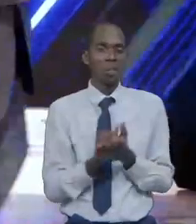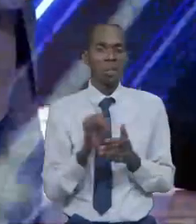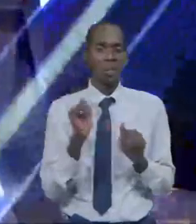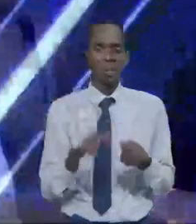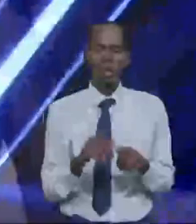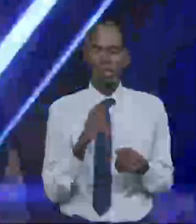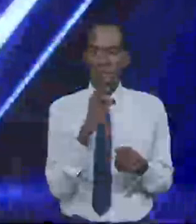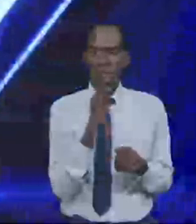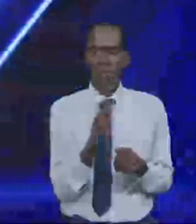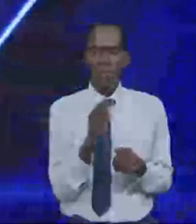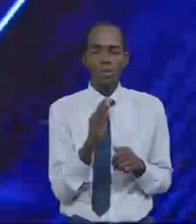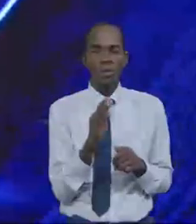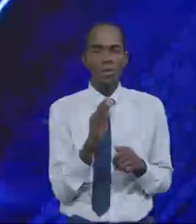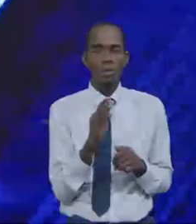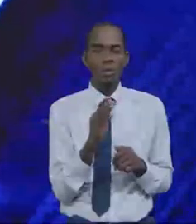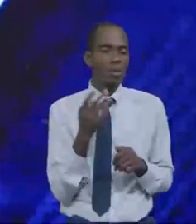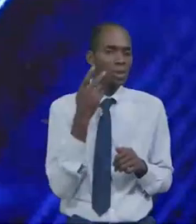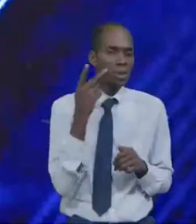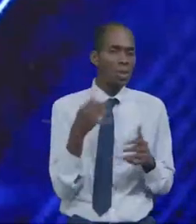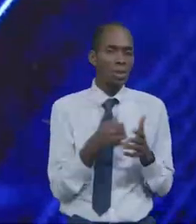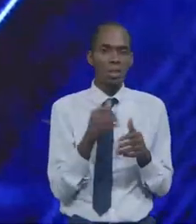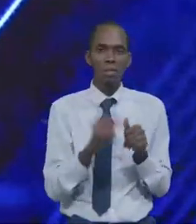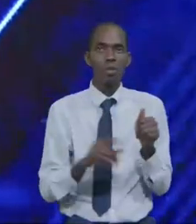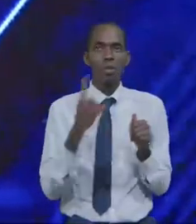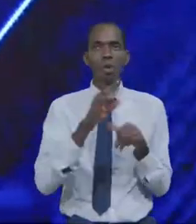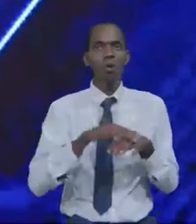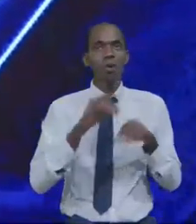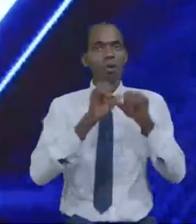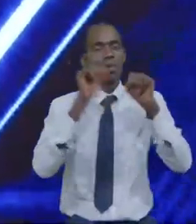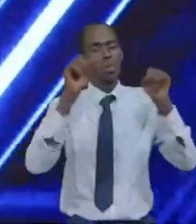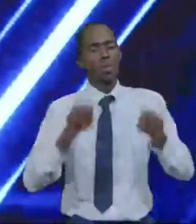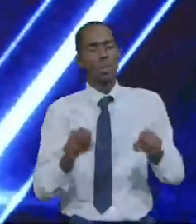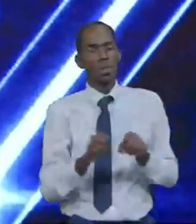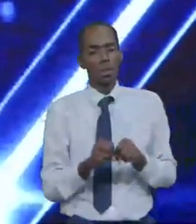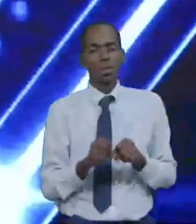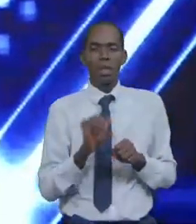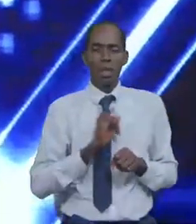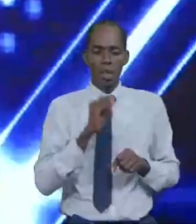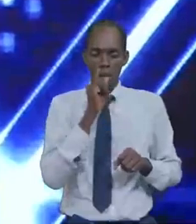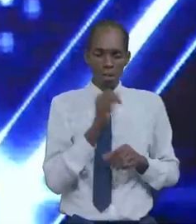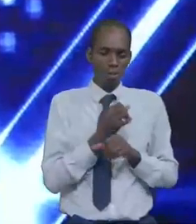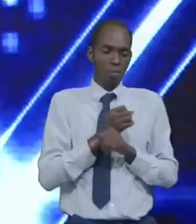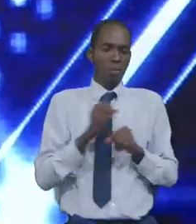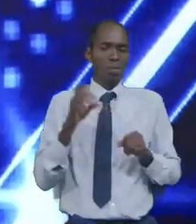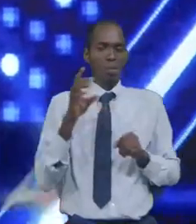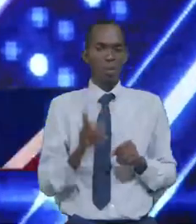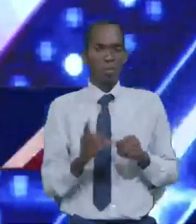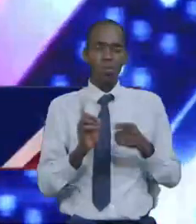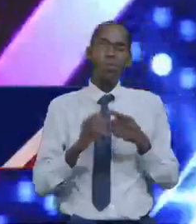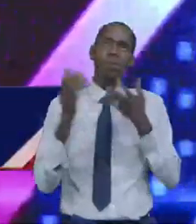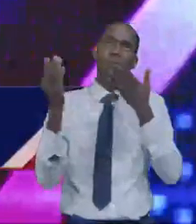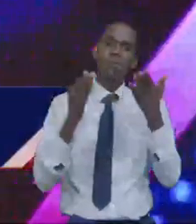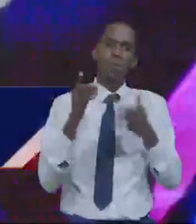son travail, et on le voit dans les rois, je suis sauvé pour servir, on le voit dans la communauté, je suis sauvé